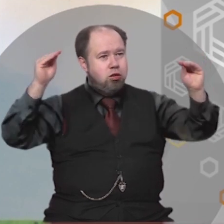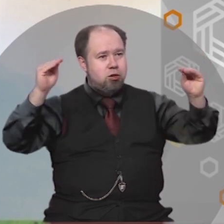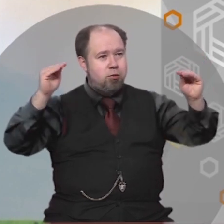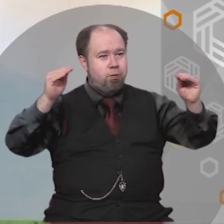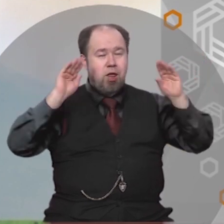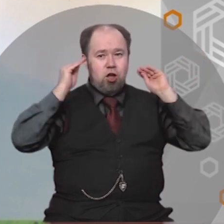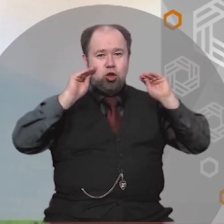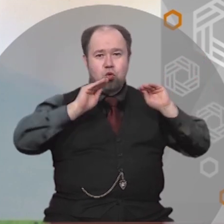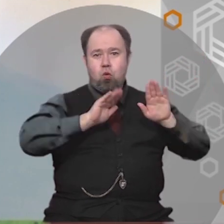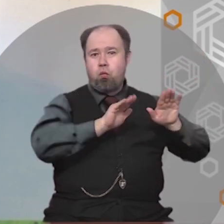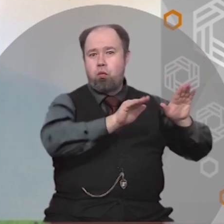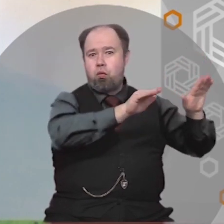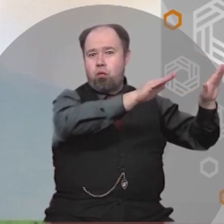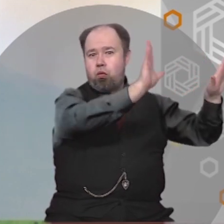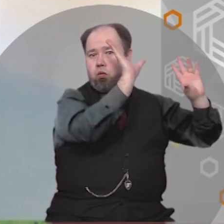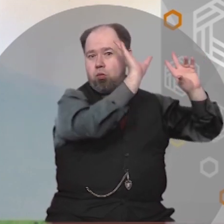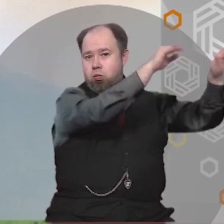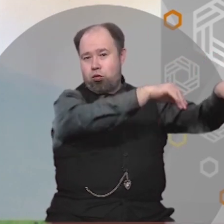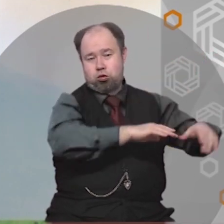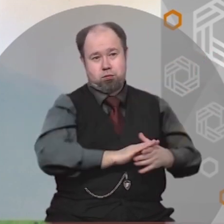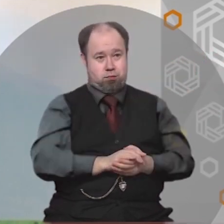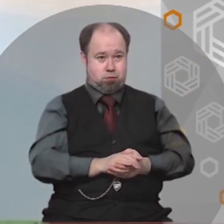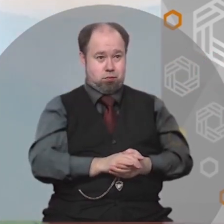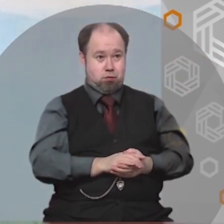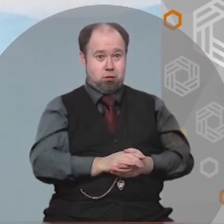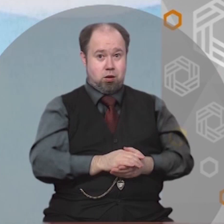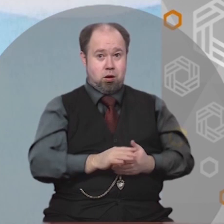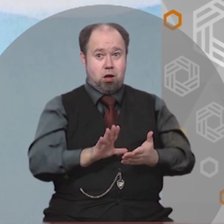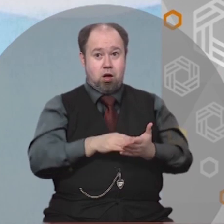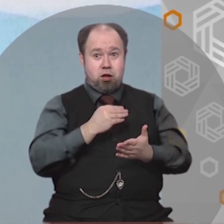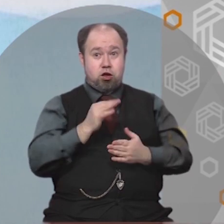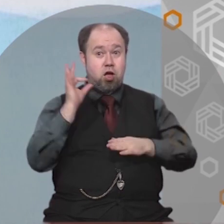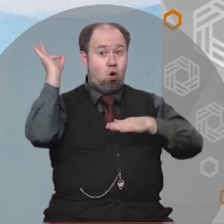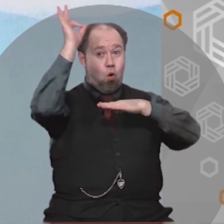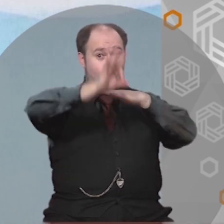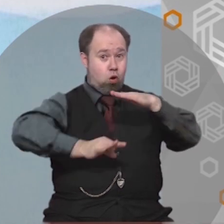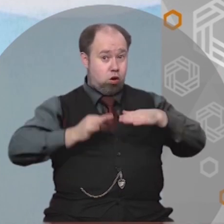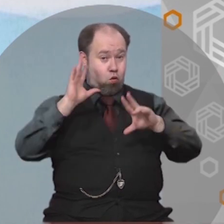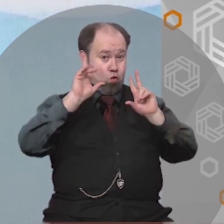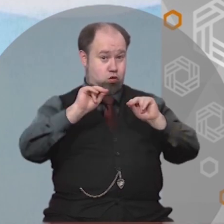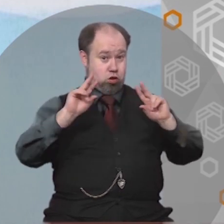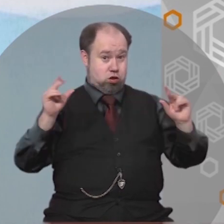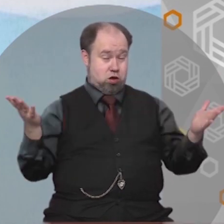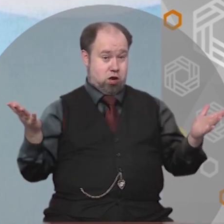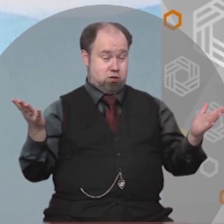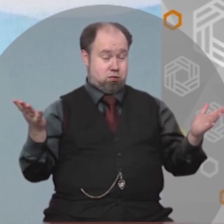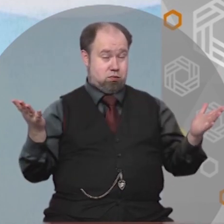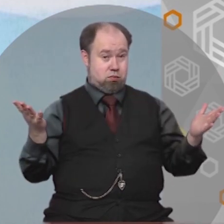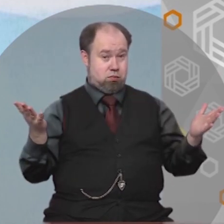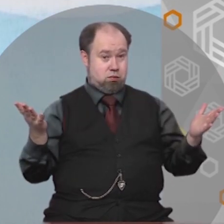И жук полетел прочь. Так оно круглый год сияет, если дождя нет.